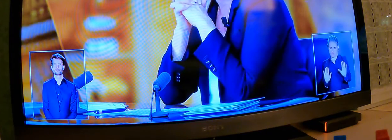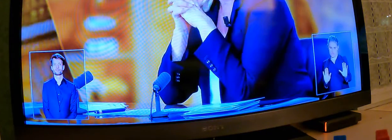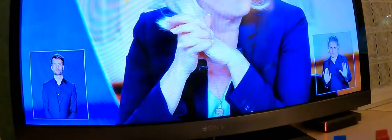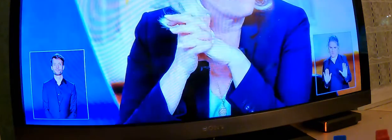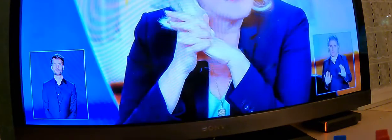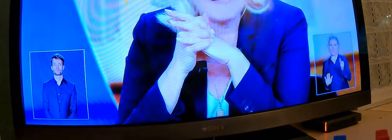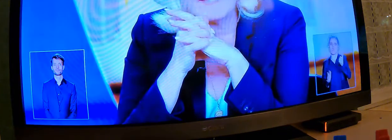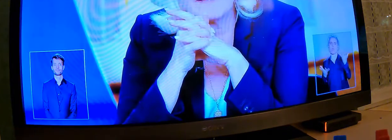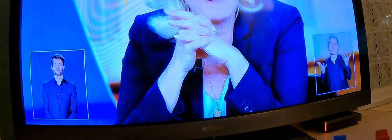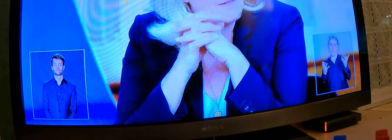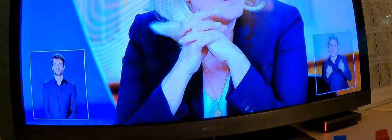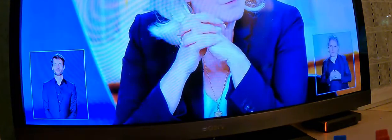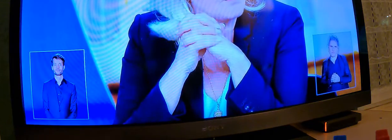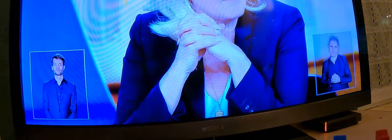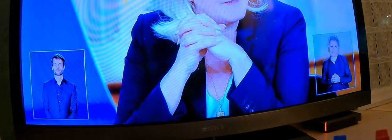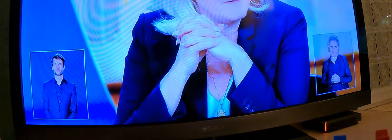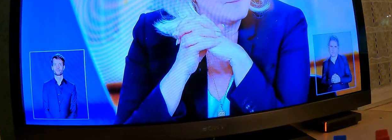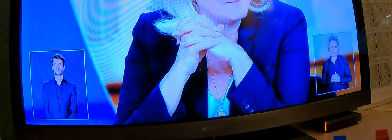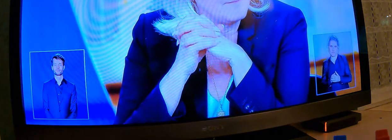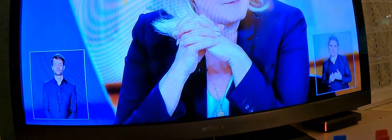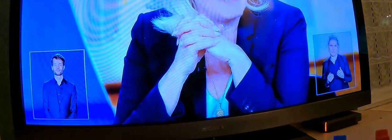la jeunesse française a